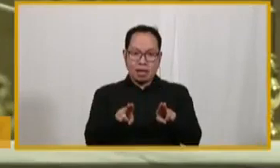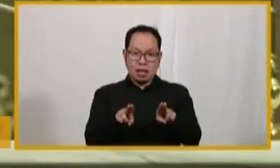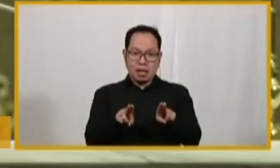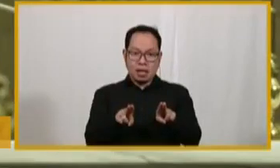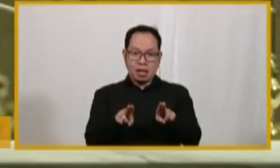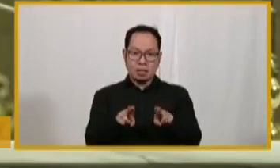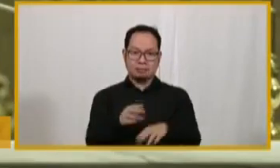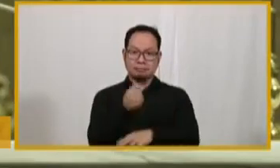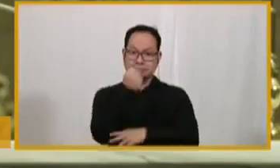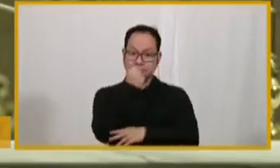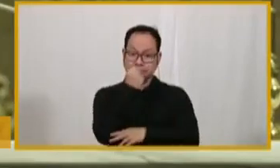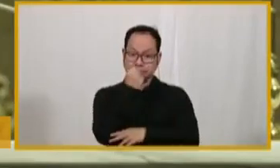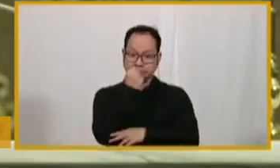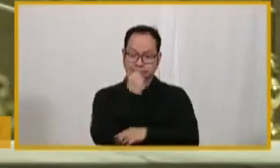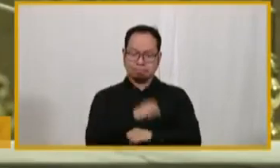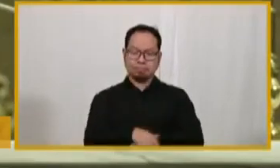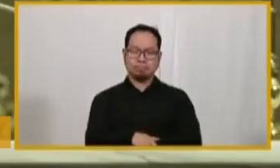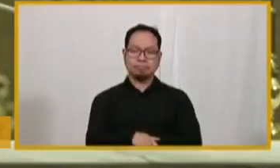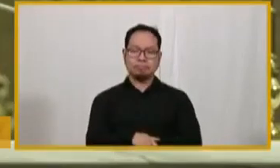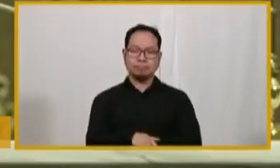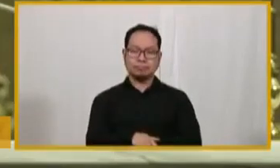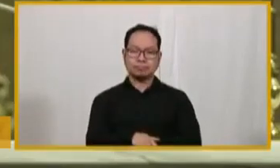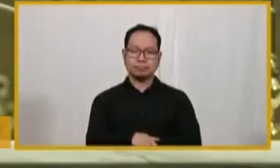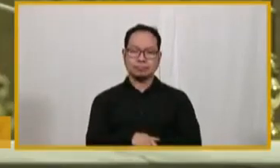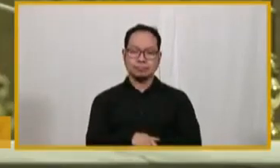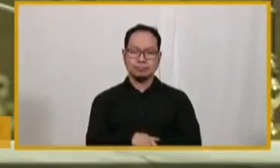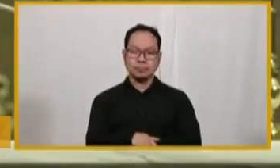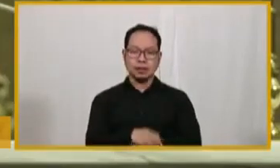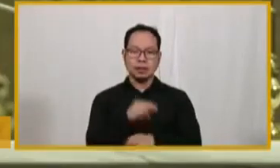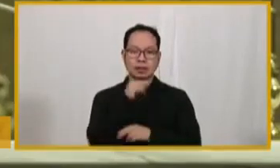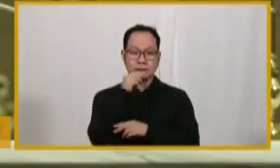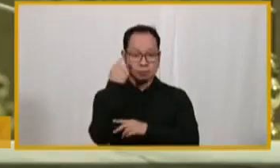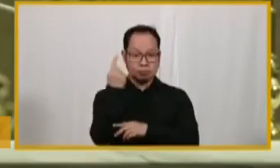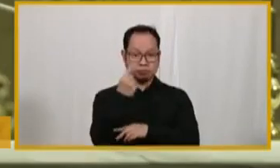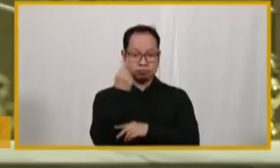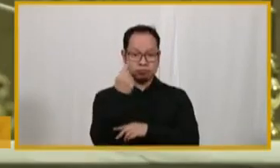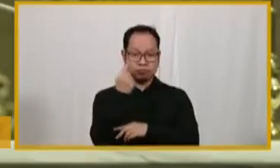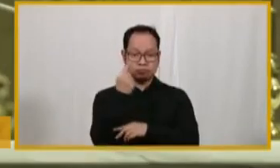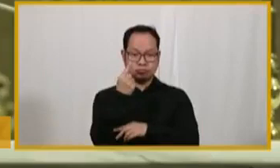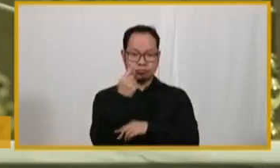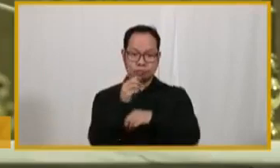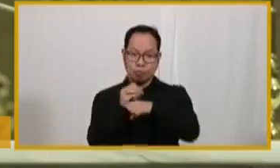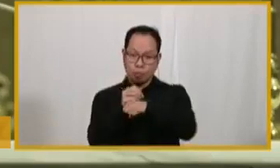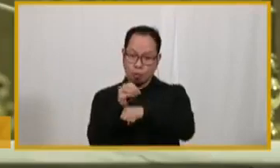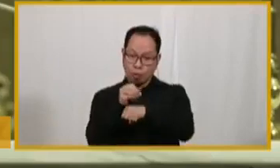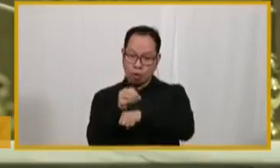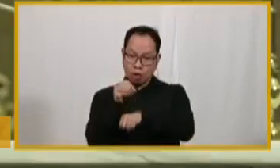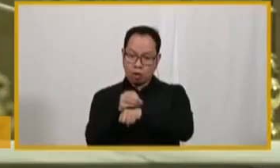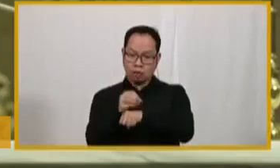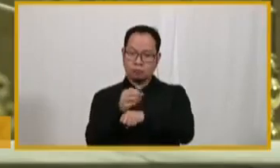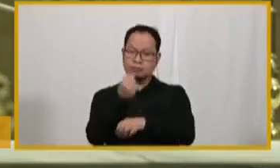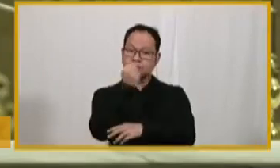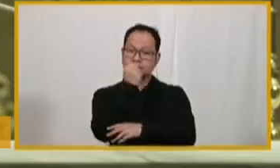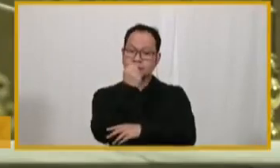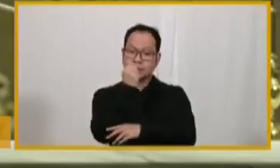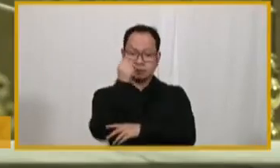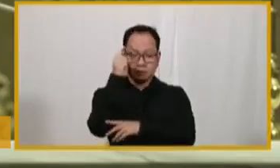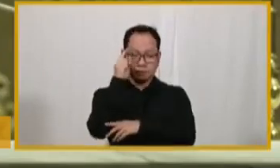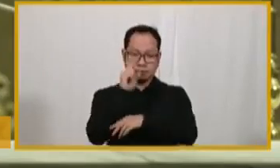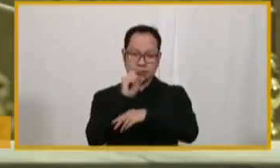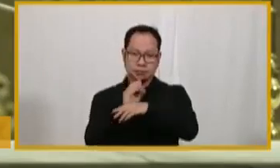sa hapunan na ito. Hindi lamang ito pangkaraniwang hapunang